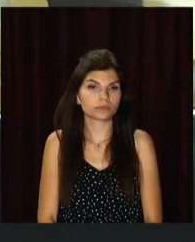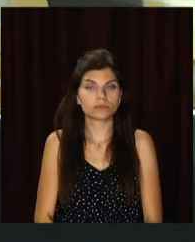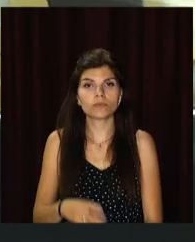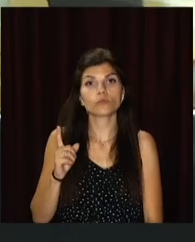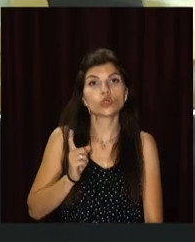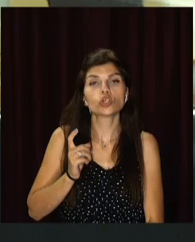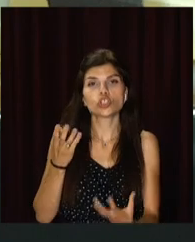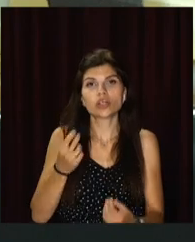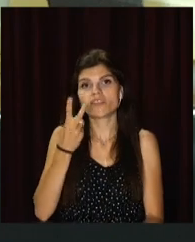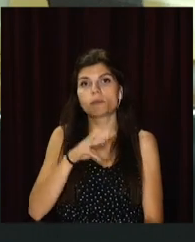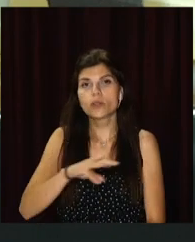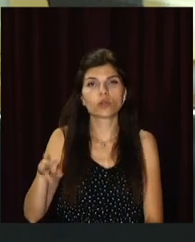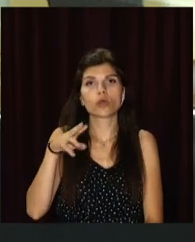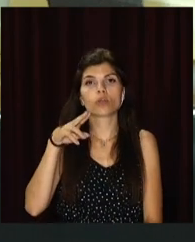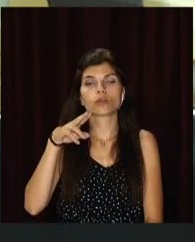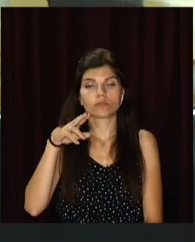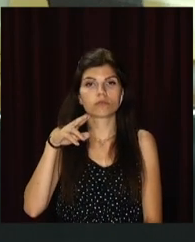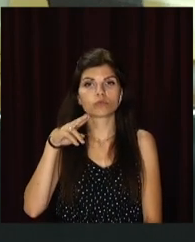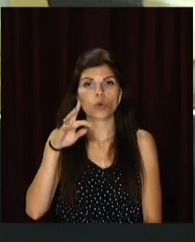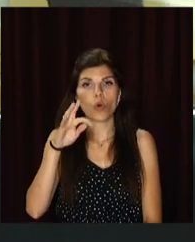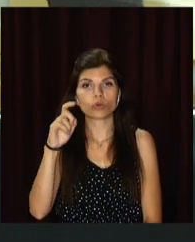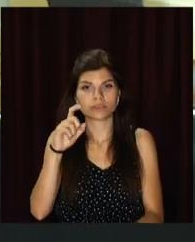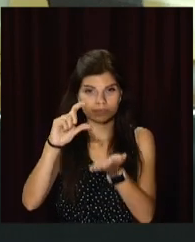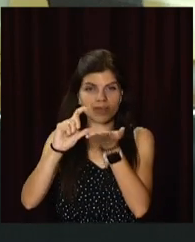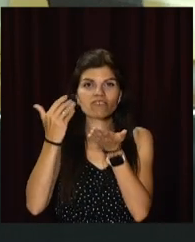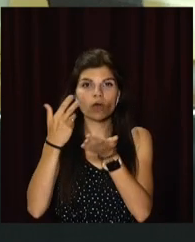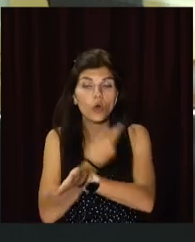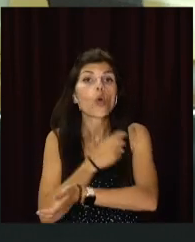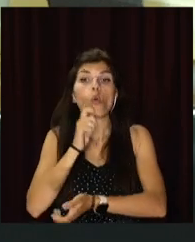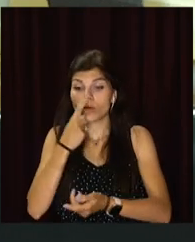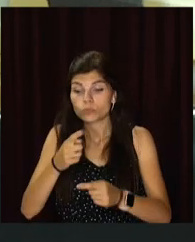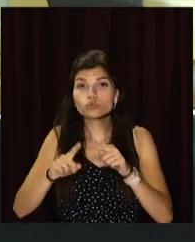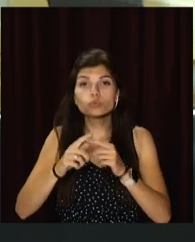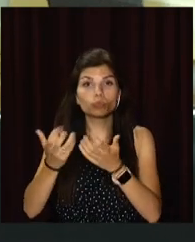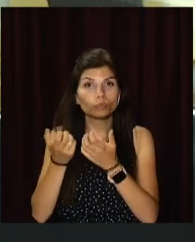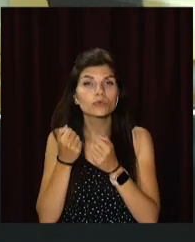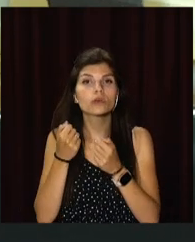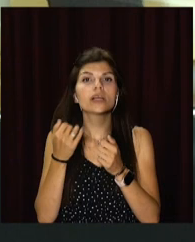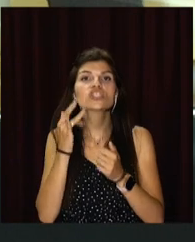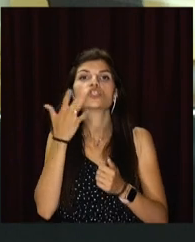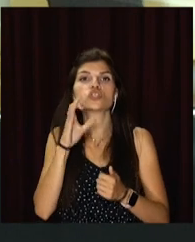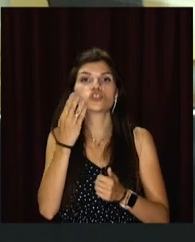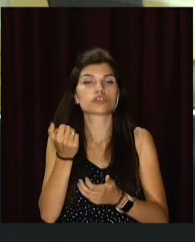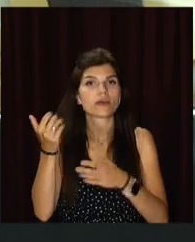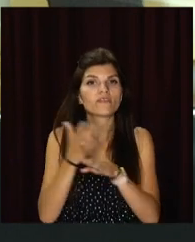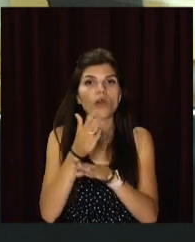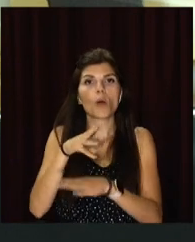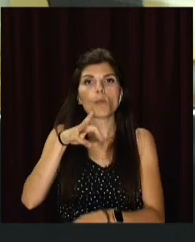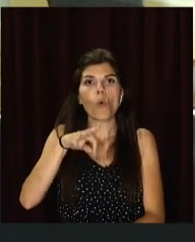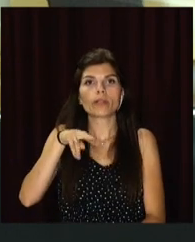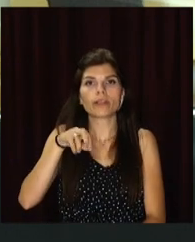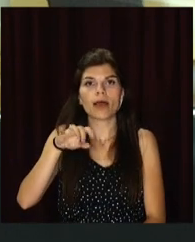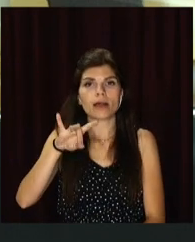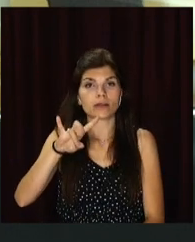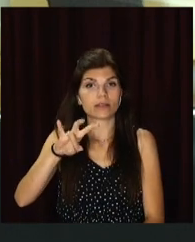Очікуємо ще 2 мільйони доз вакцини. Україна найближчим часом може отримати антиковідну вакцину із США – виробництва «Модерна». Про